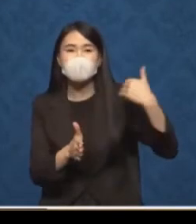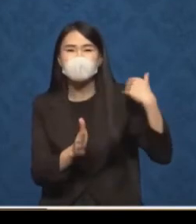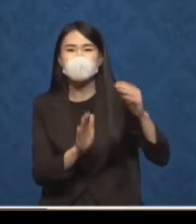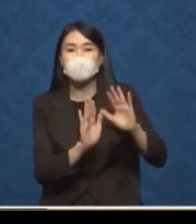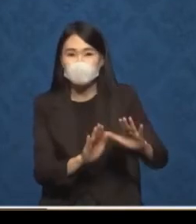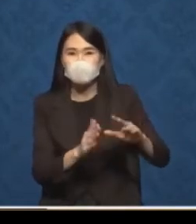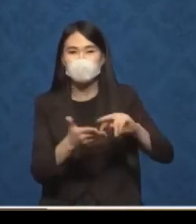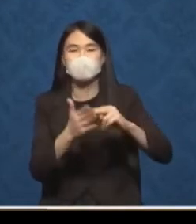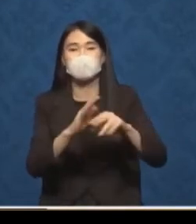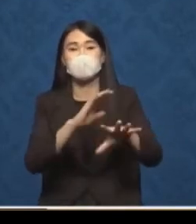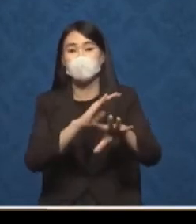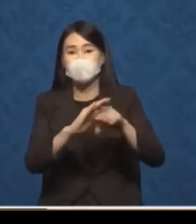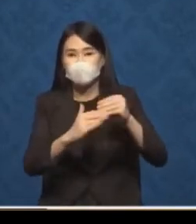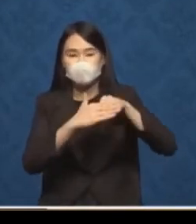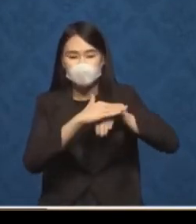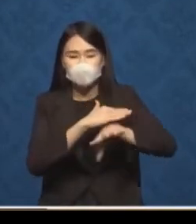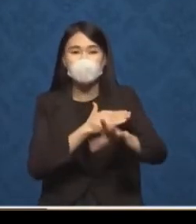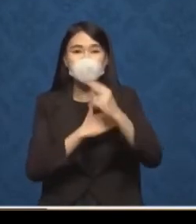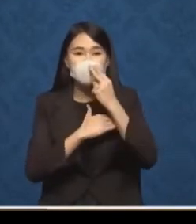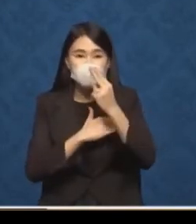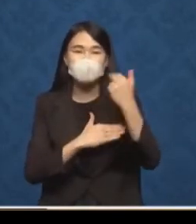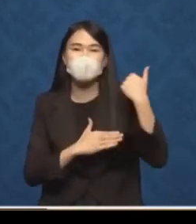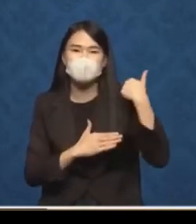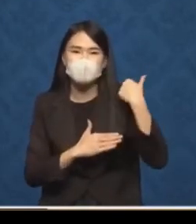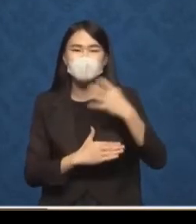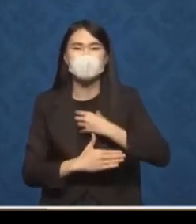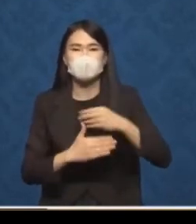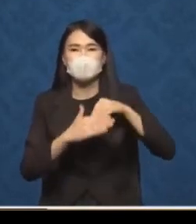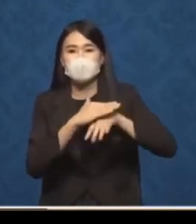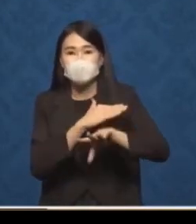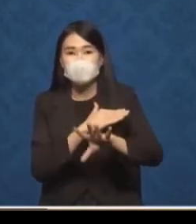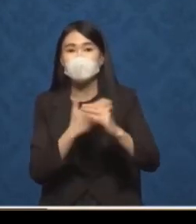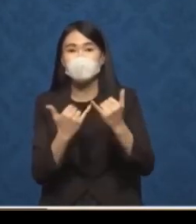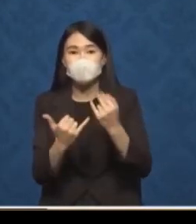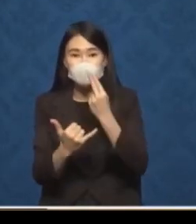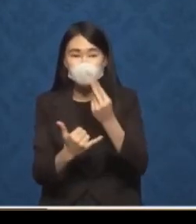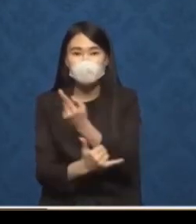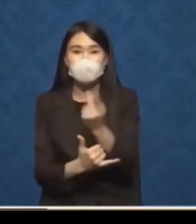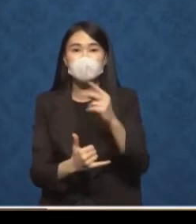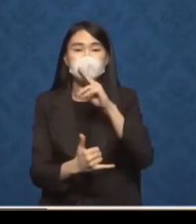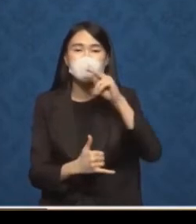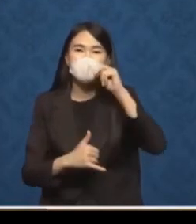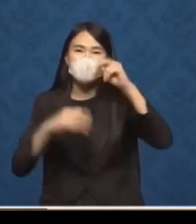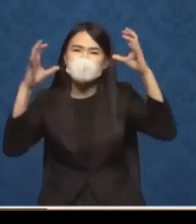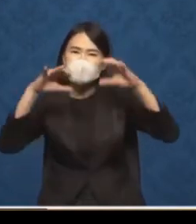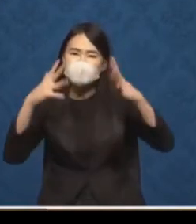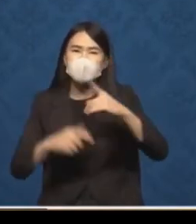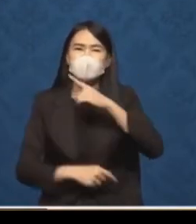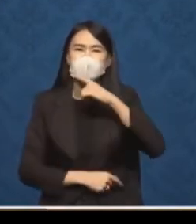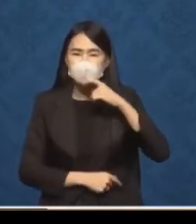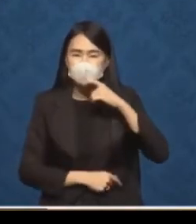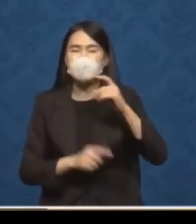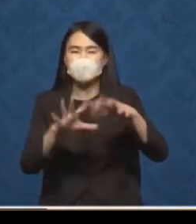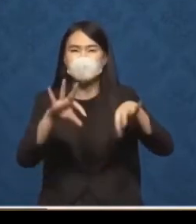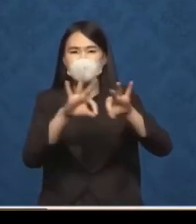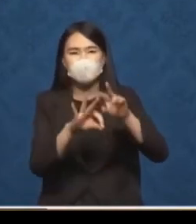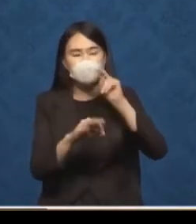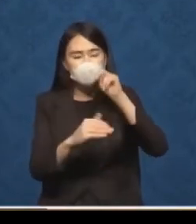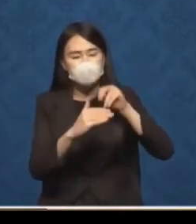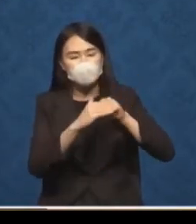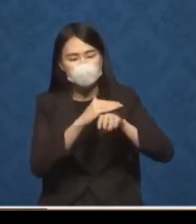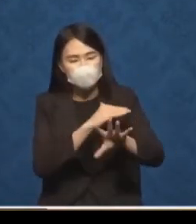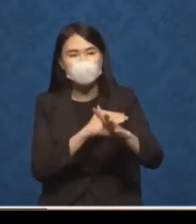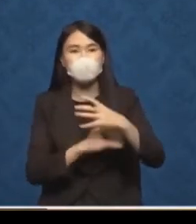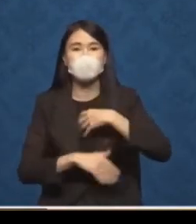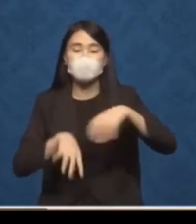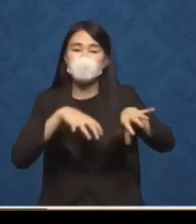ล่อยน้ำโรยน้ำลงมาใช้ในฤดูแล้งก็ยังจำเป็นยังต้อง